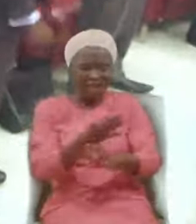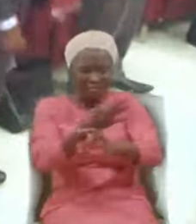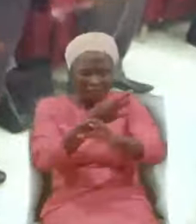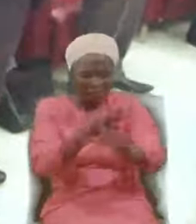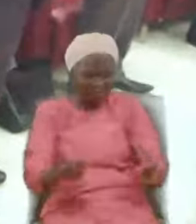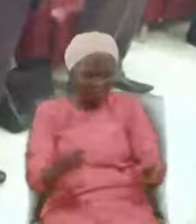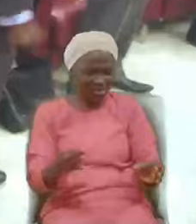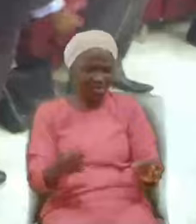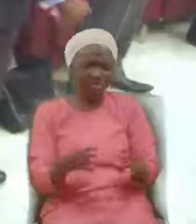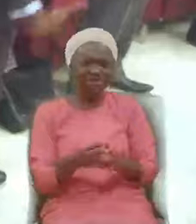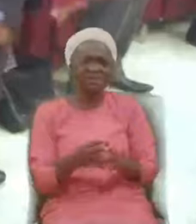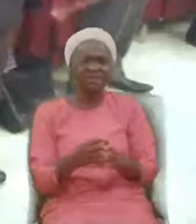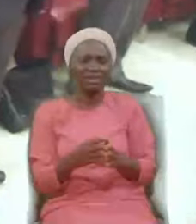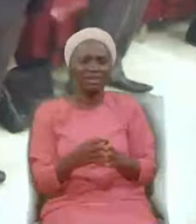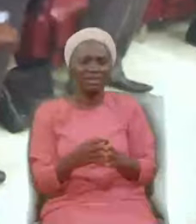affranchi.